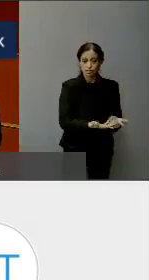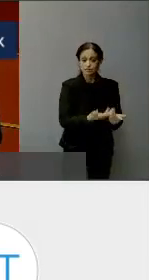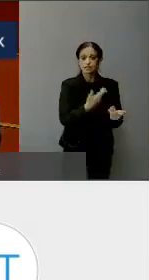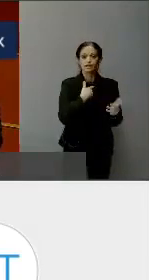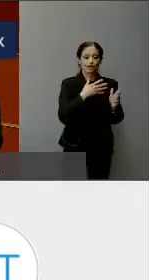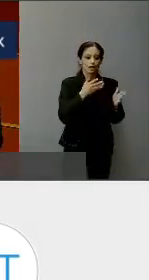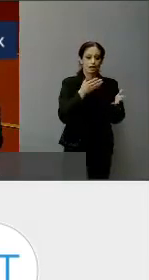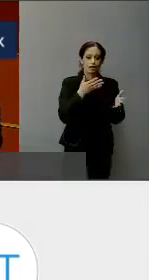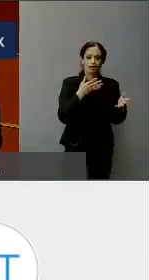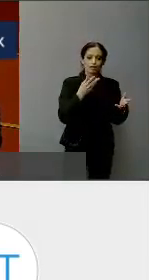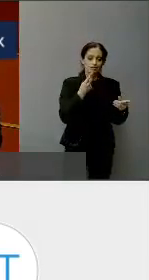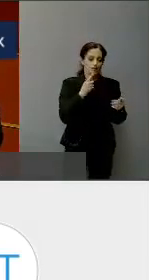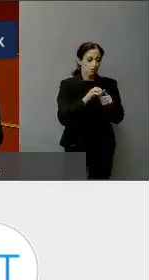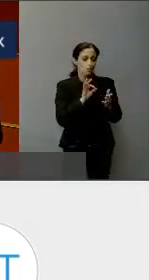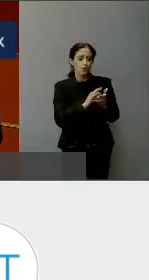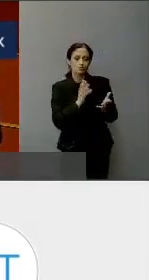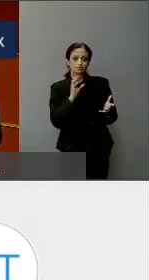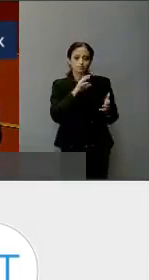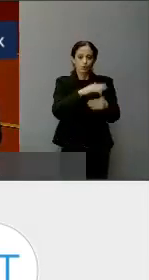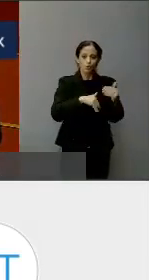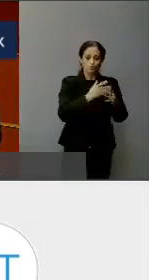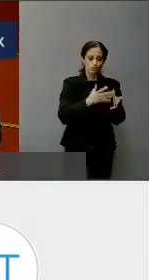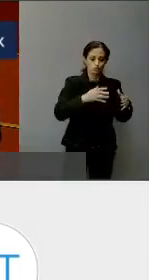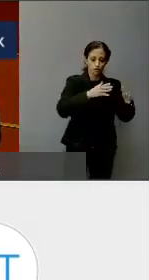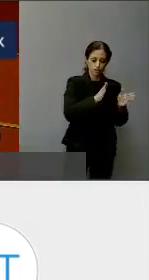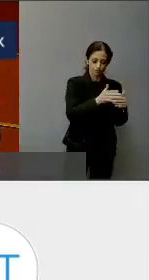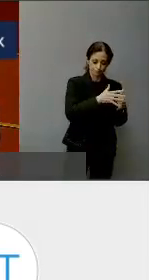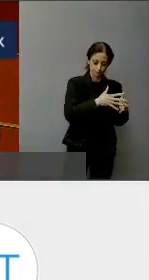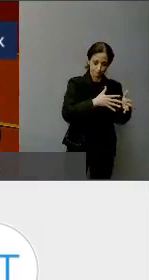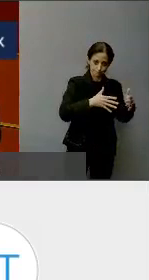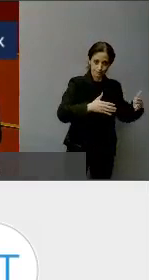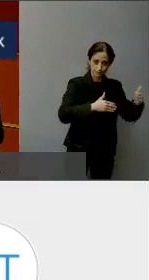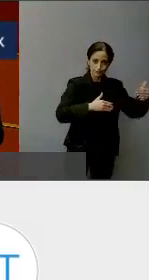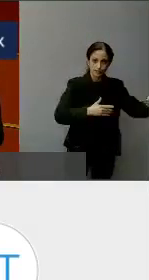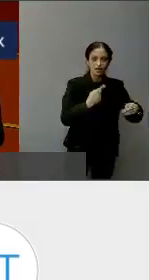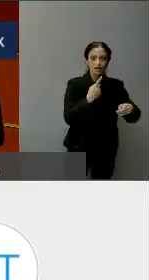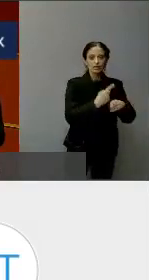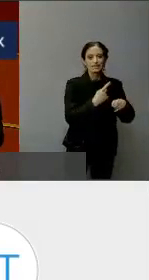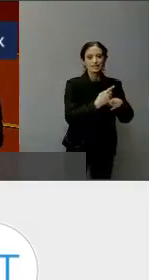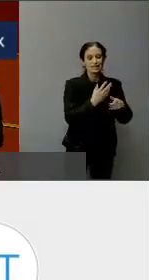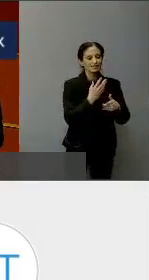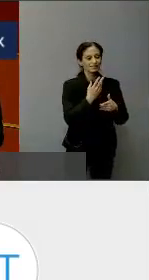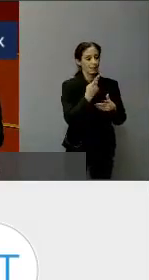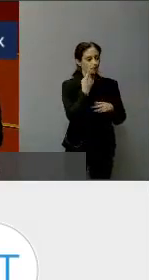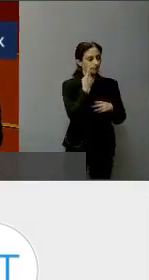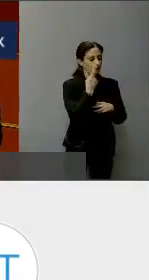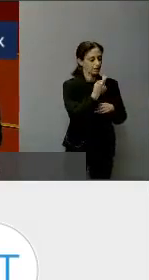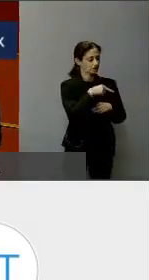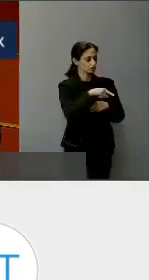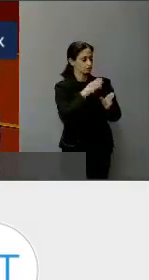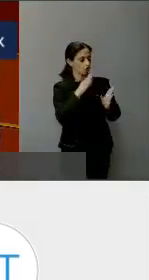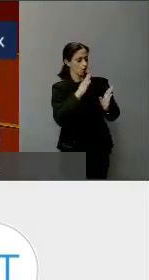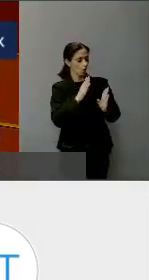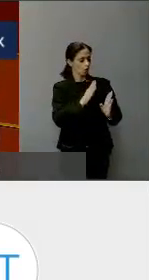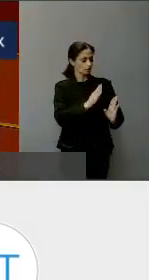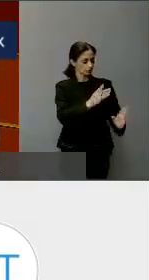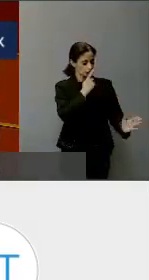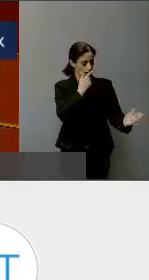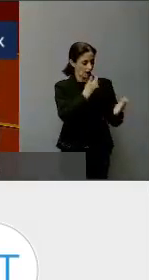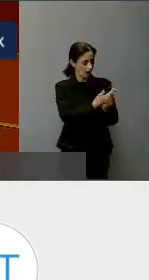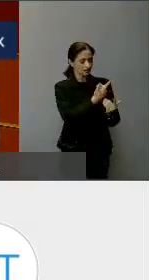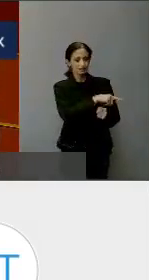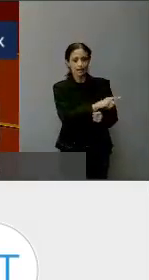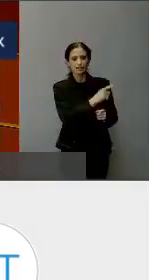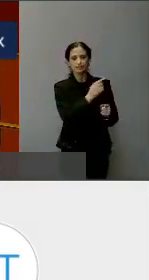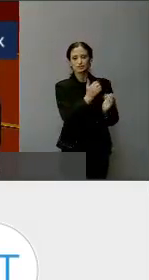dice la soprintendenza dovrà garantire il mantenimento della percezione dei corridoi tutelati dovrà essere adeguatamente studiata una quantità